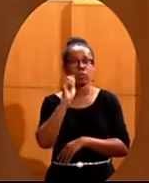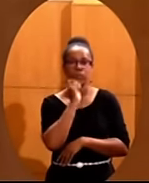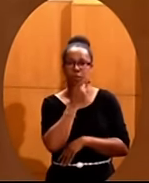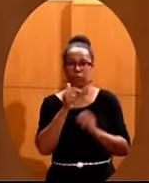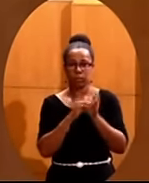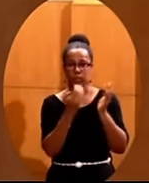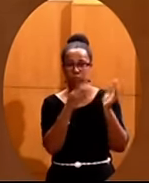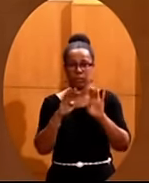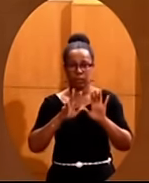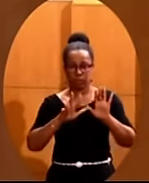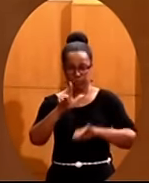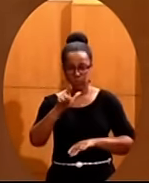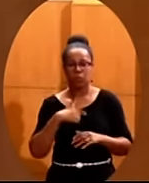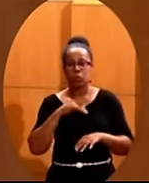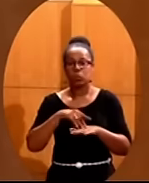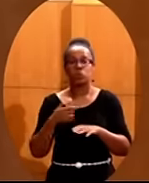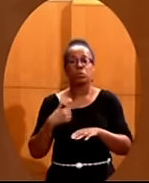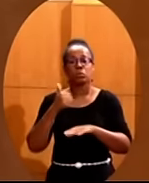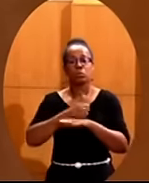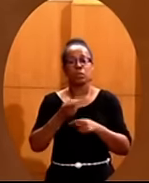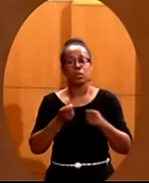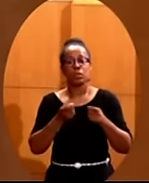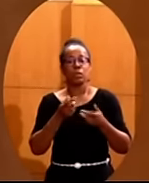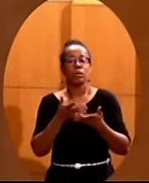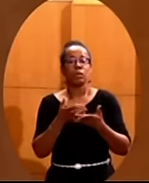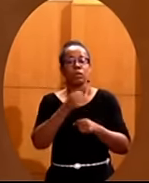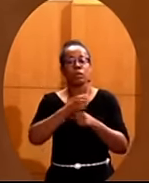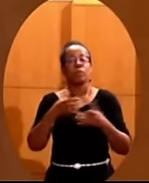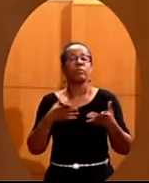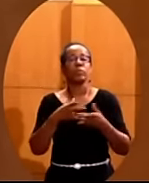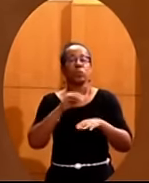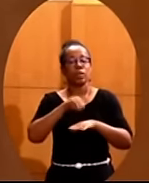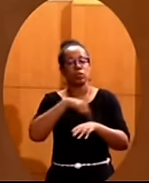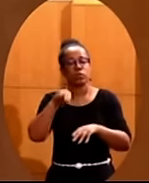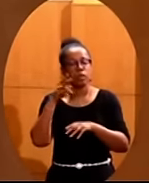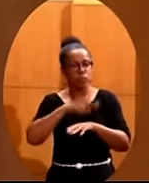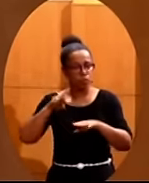1982 quiè la région en collectivité